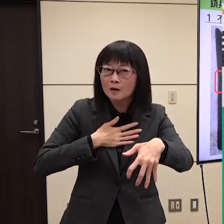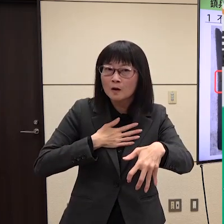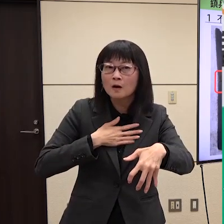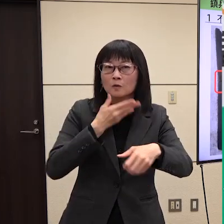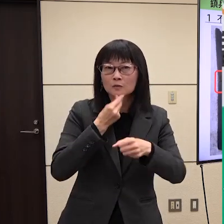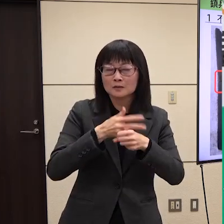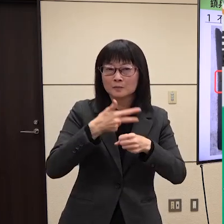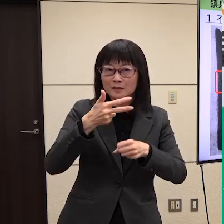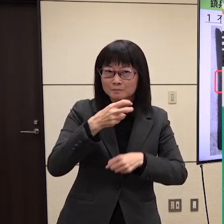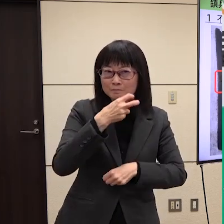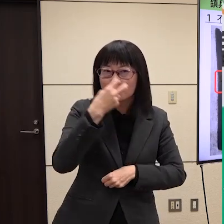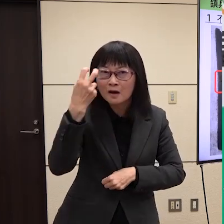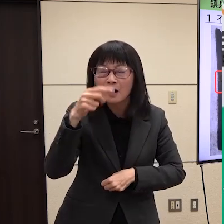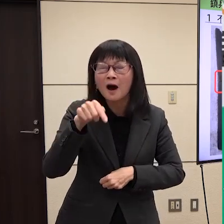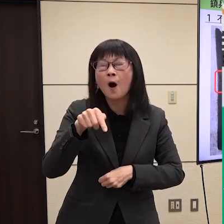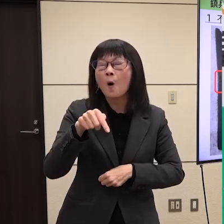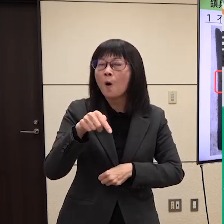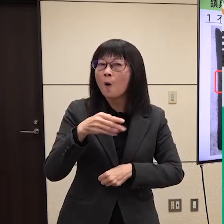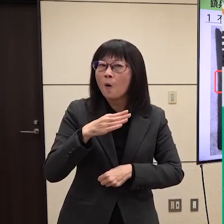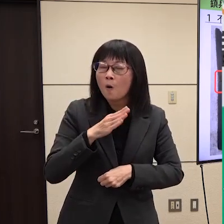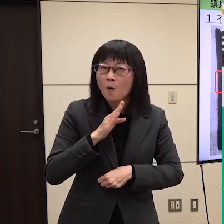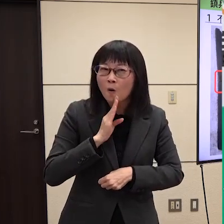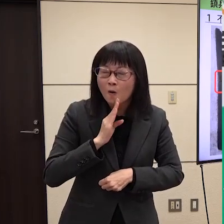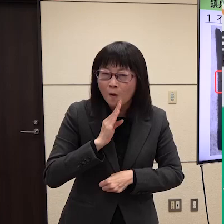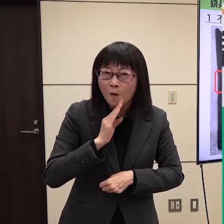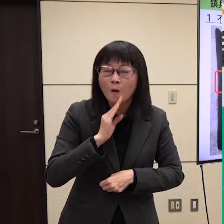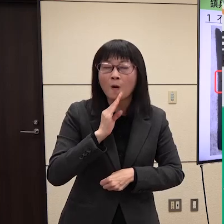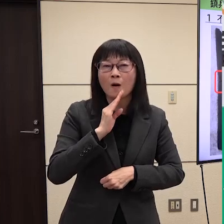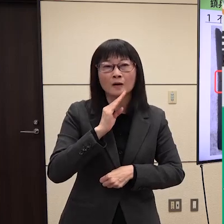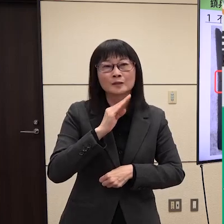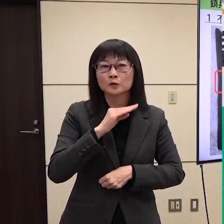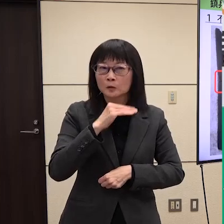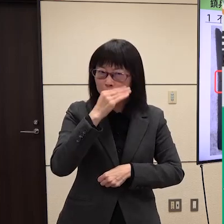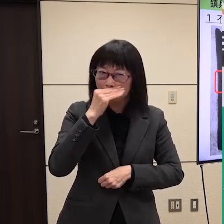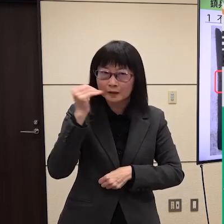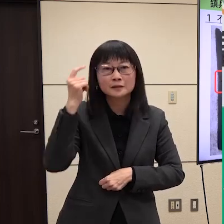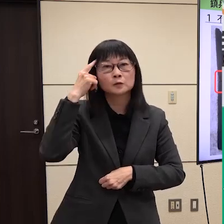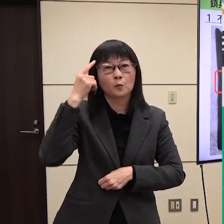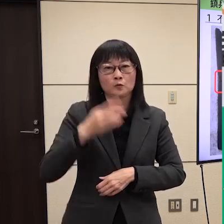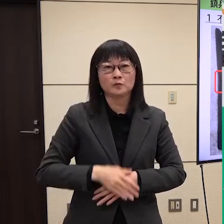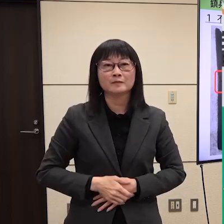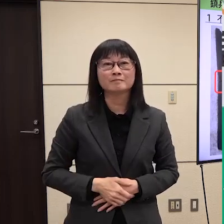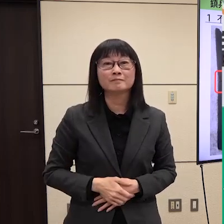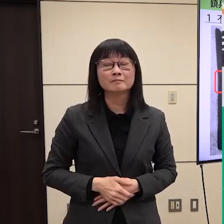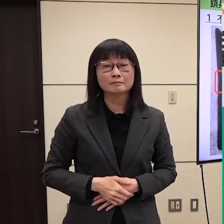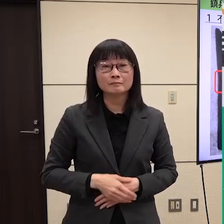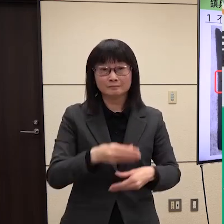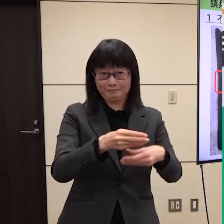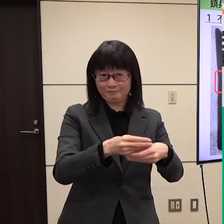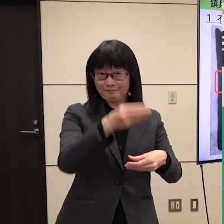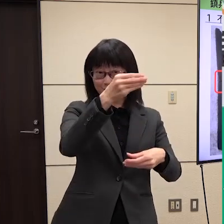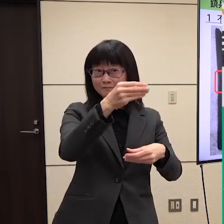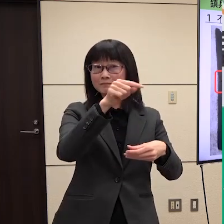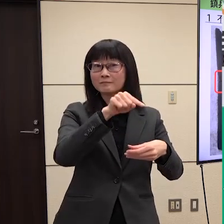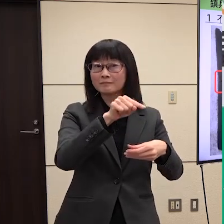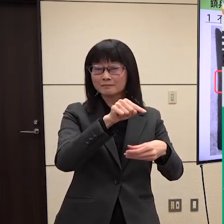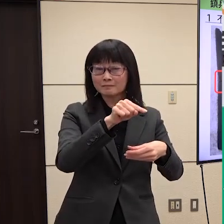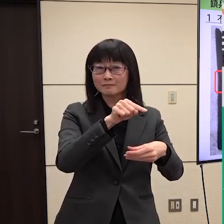があるだろうというふうに思っております。で一方でこの遺跡自体はですね、先ほど申し上げましたように